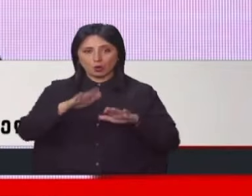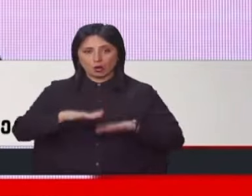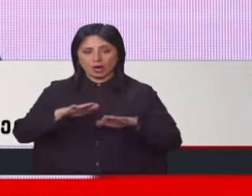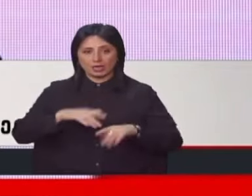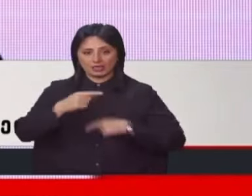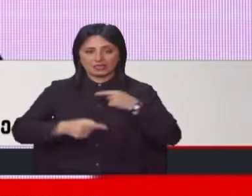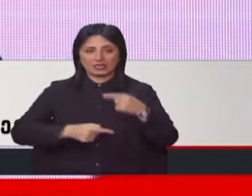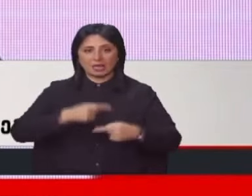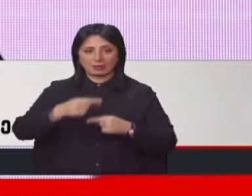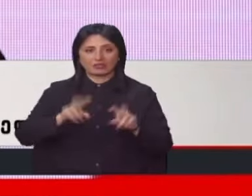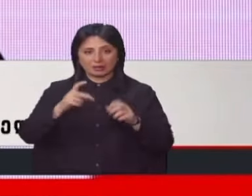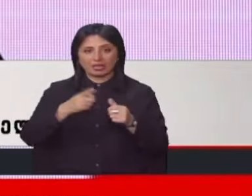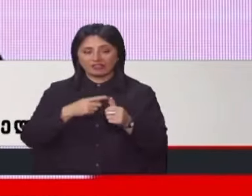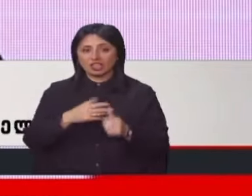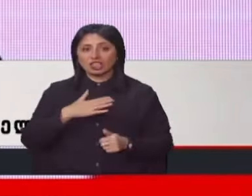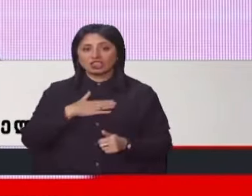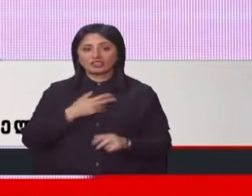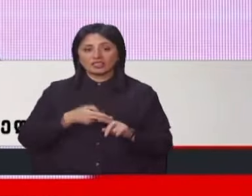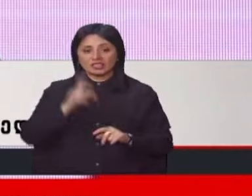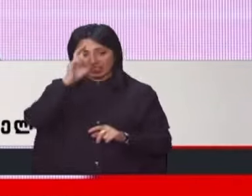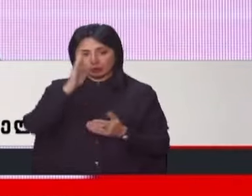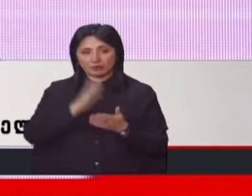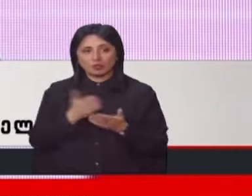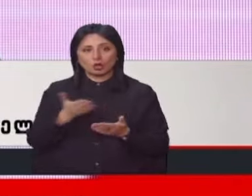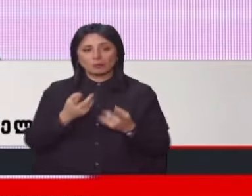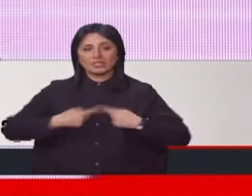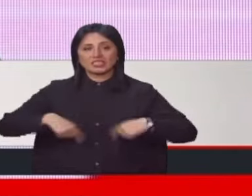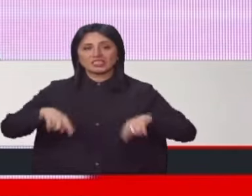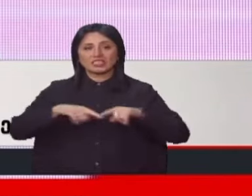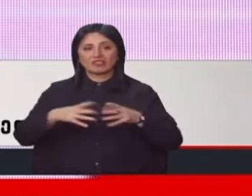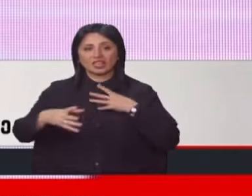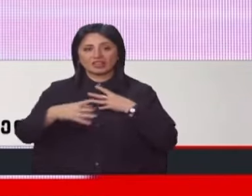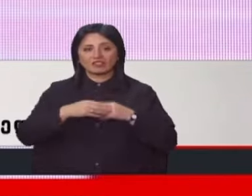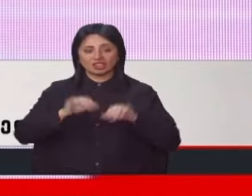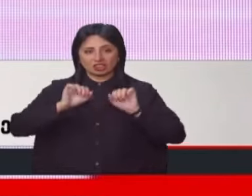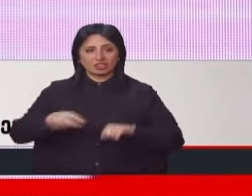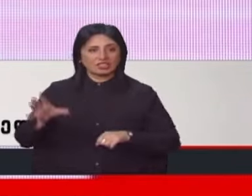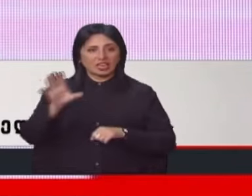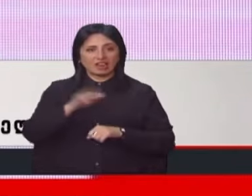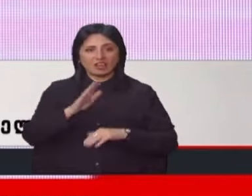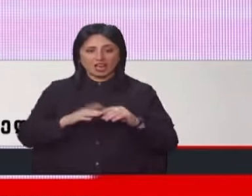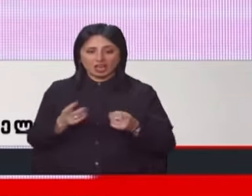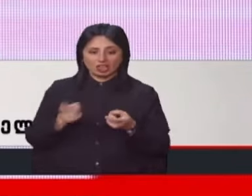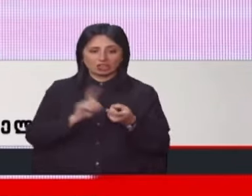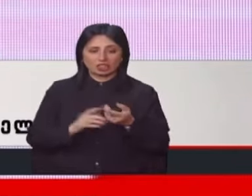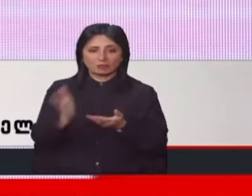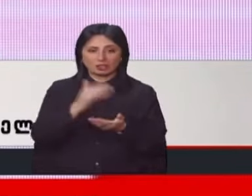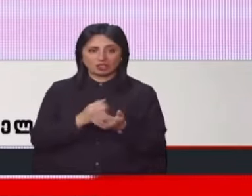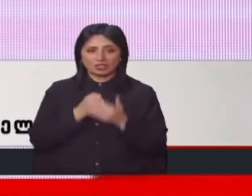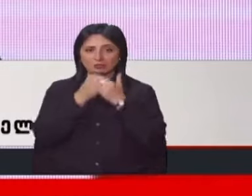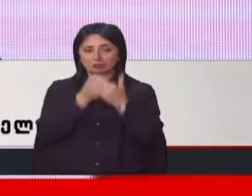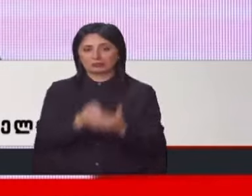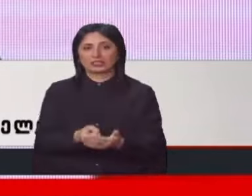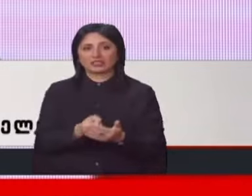ადგილის დამკვიდრება ჰქვია. ჩვენ ვართ ის ხელისუფლება, რომელმაც საზოგადოებასთან ერთად შეძლო ყველაზე ხელშესახები შედეგების